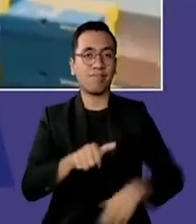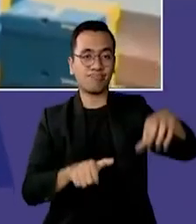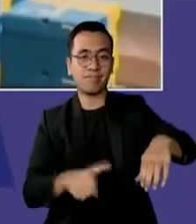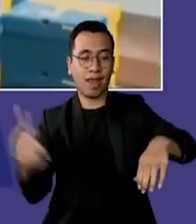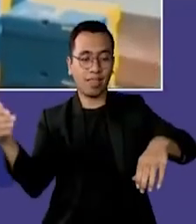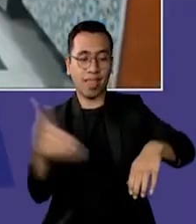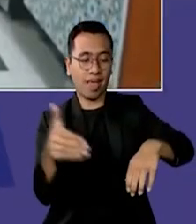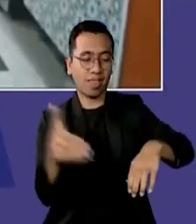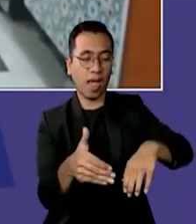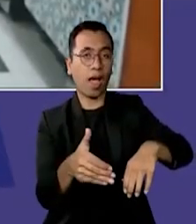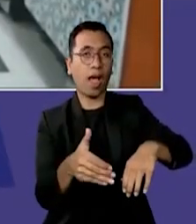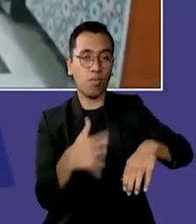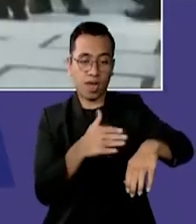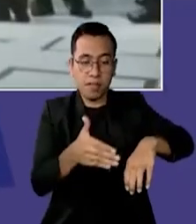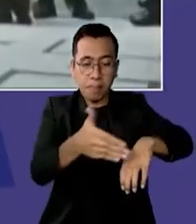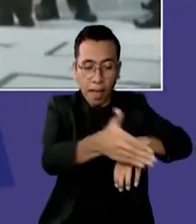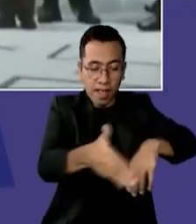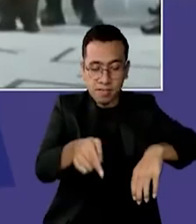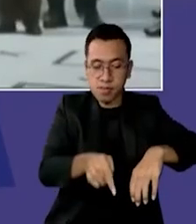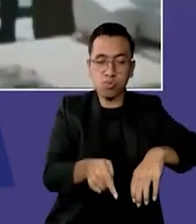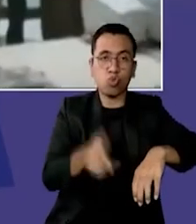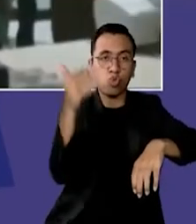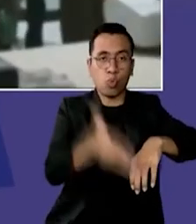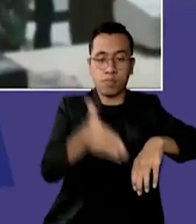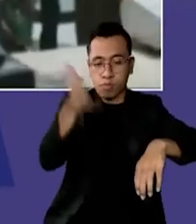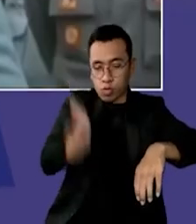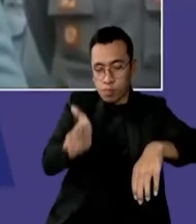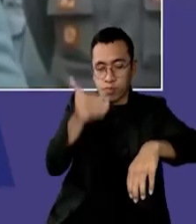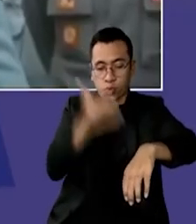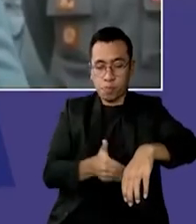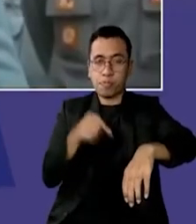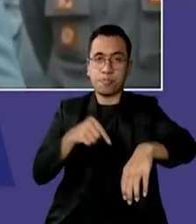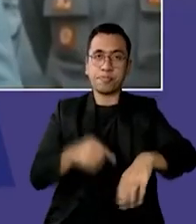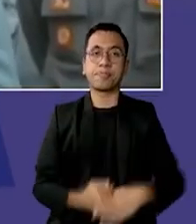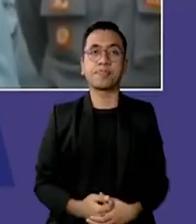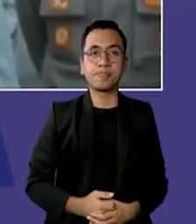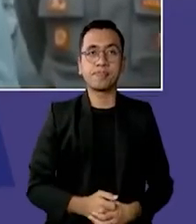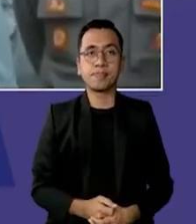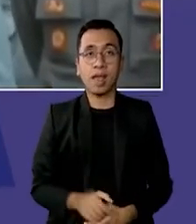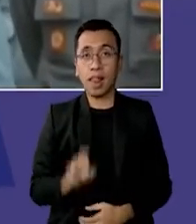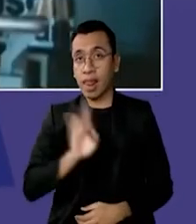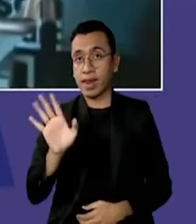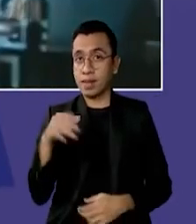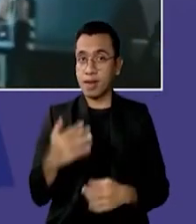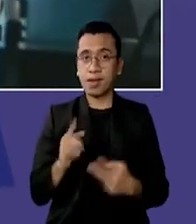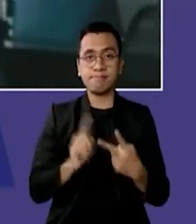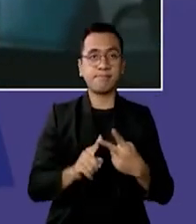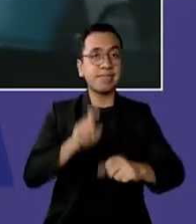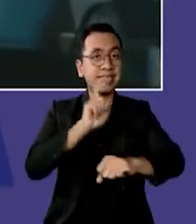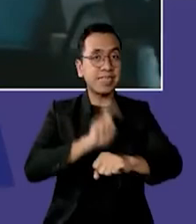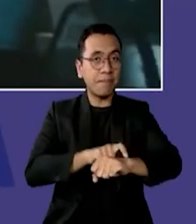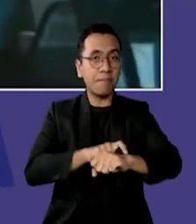perbatasan-perbatasan dari luar Karawang kami tutup sementara yang kedua pembatasan juga jam operasional jadi